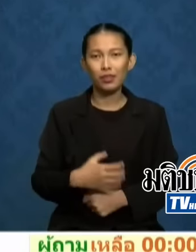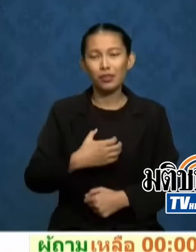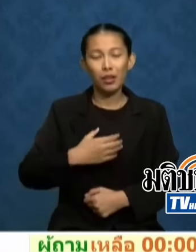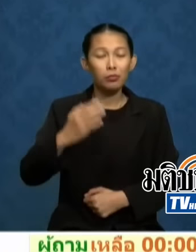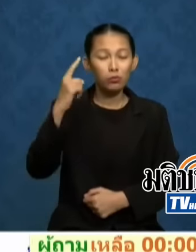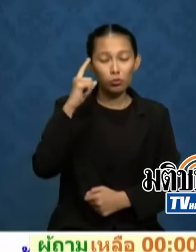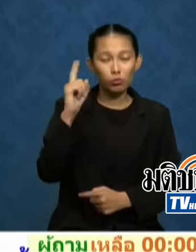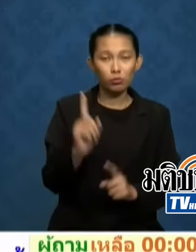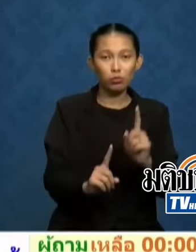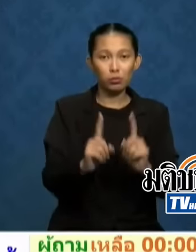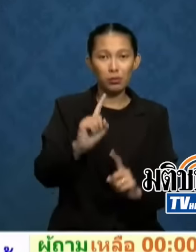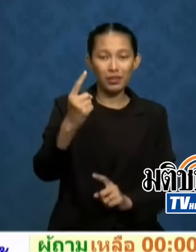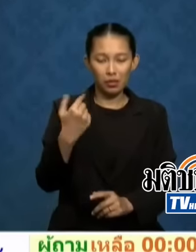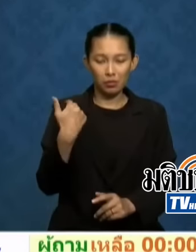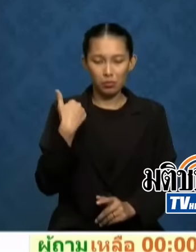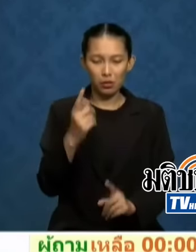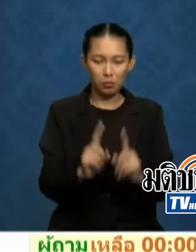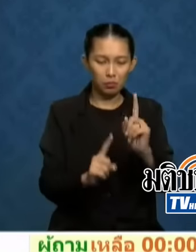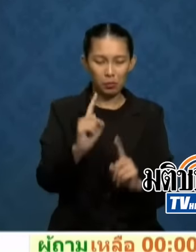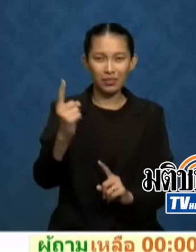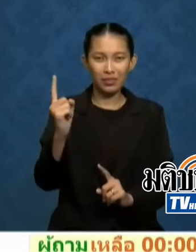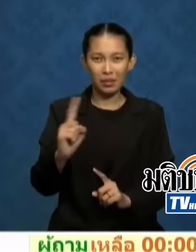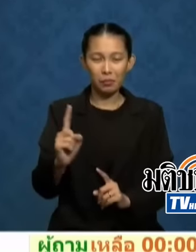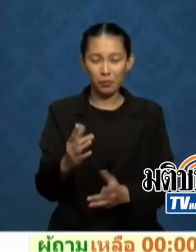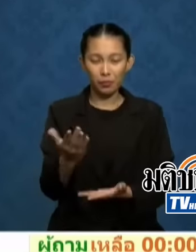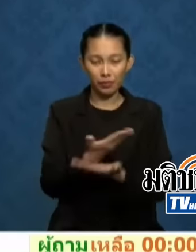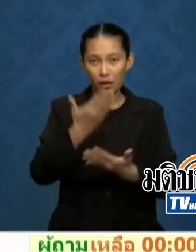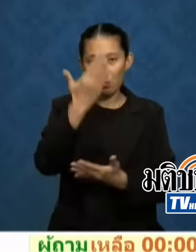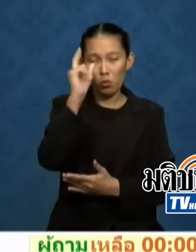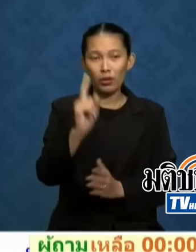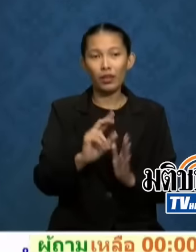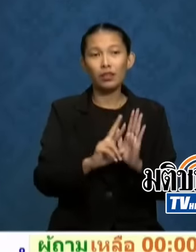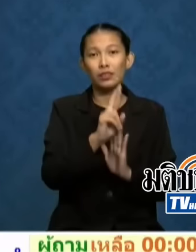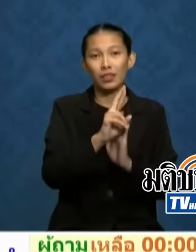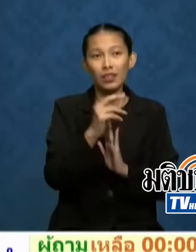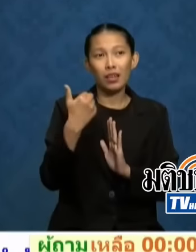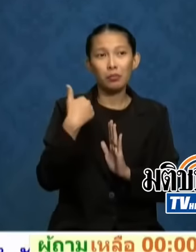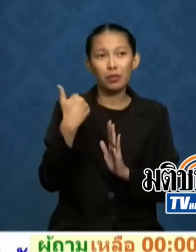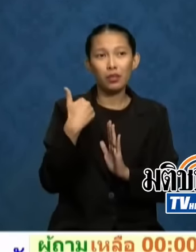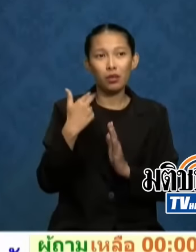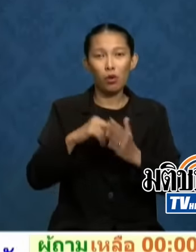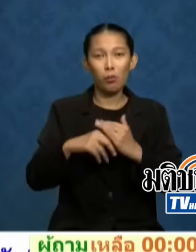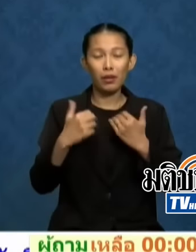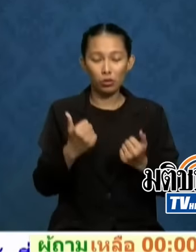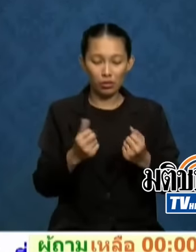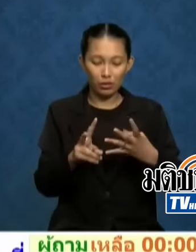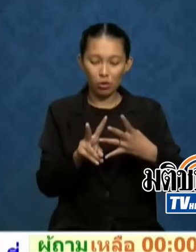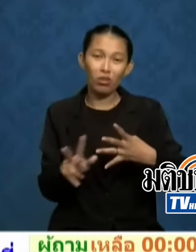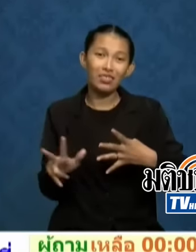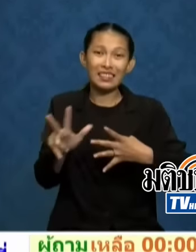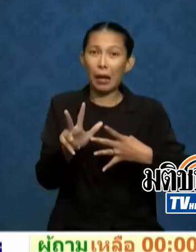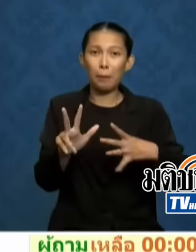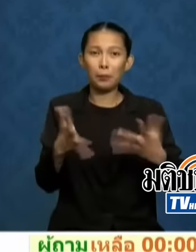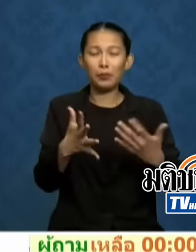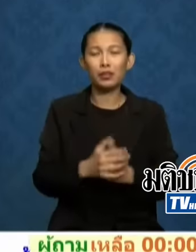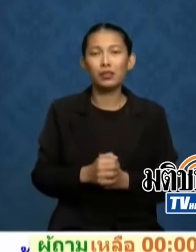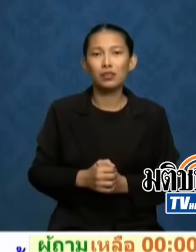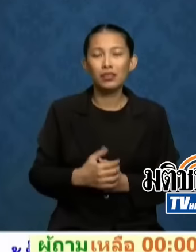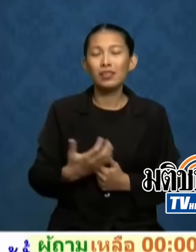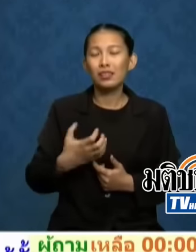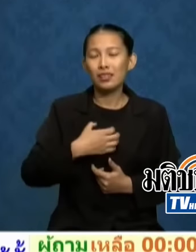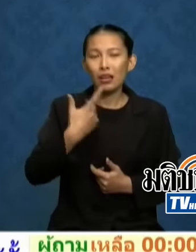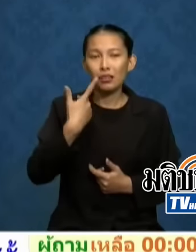จะทราบเกณฑ์ว่าท่านใช้เกณฑ์อะไรในการพิจารณานะครับเพราะว่าทางเชียงรายทราบมาว่าที่อำเภอแม่สายก็ยังไม่มีการยกจาก2ขึ้นไป3เลยตรงนี้อยากจะให้ท่านต